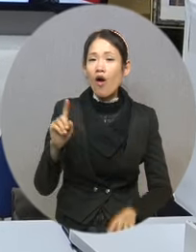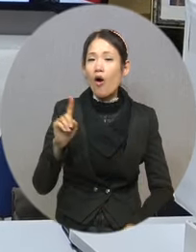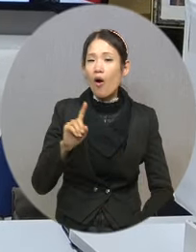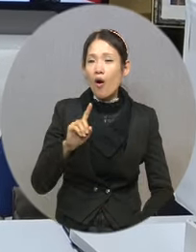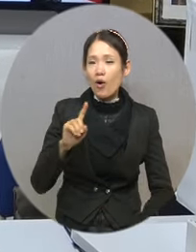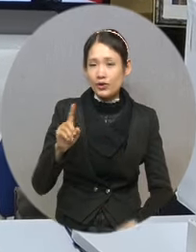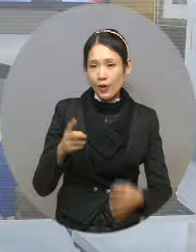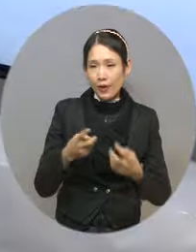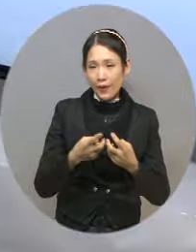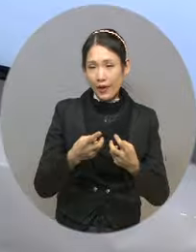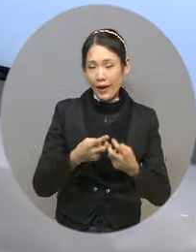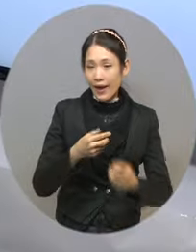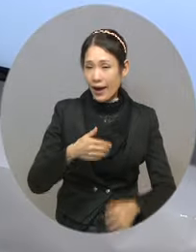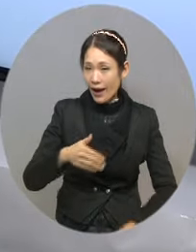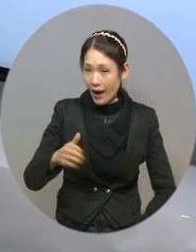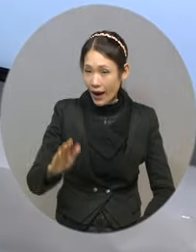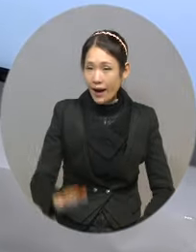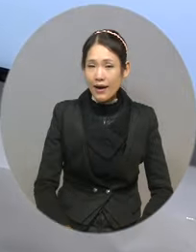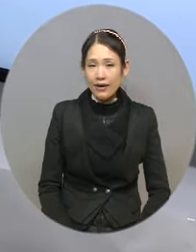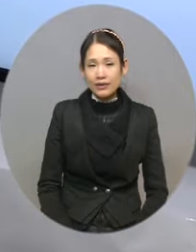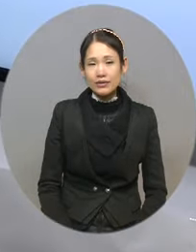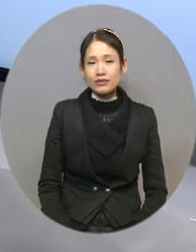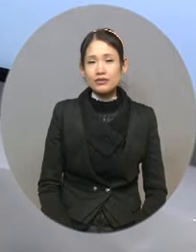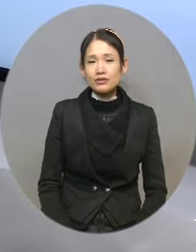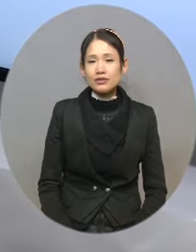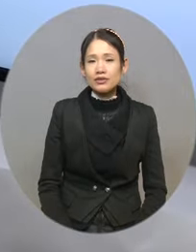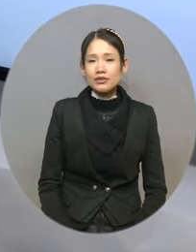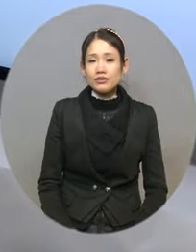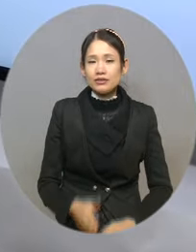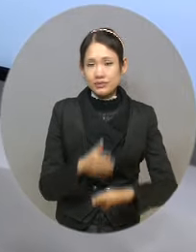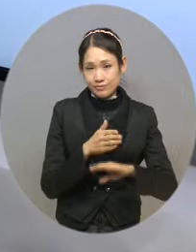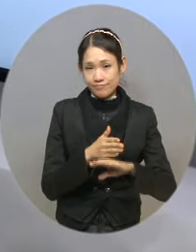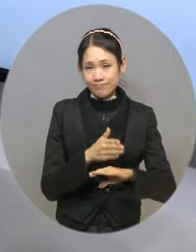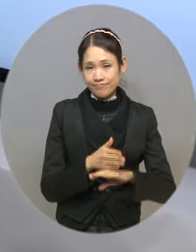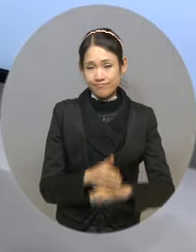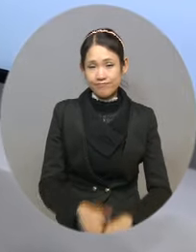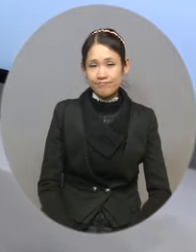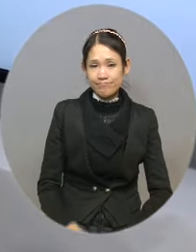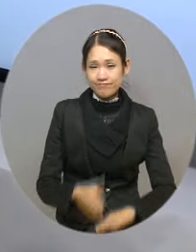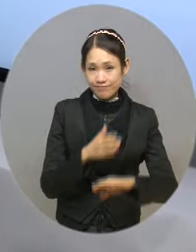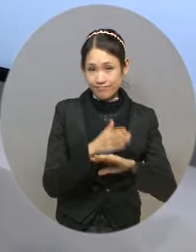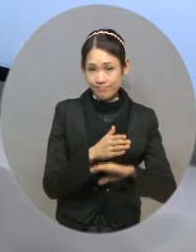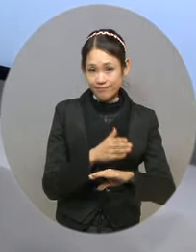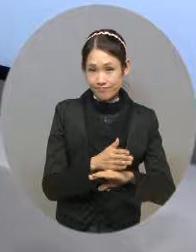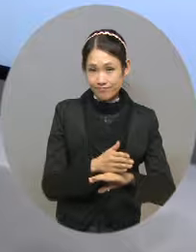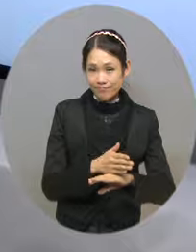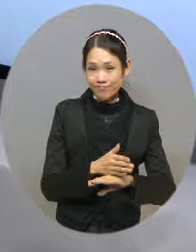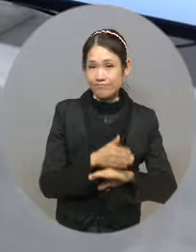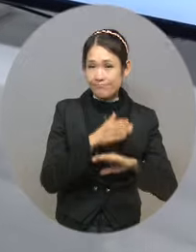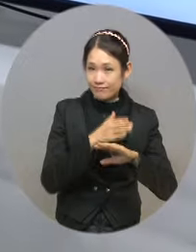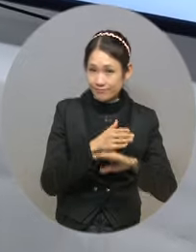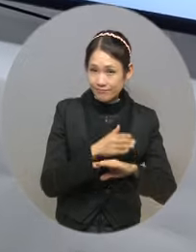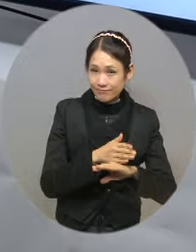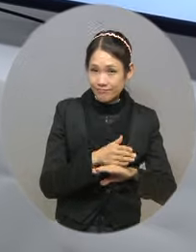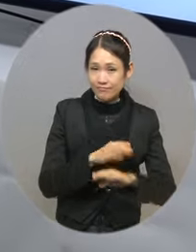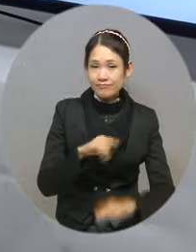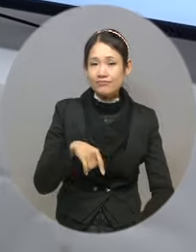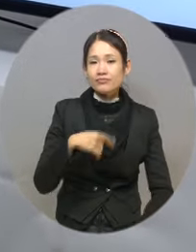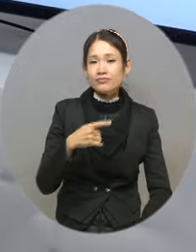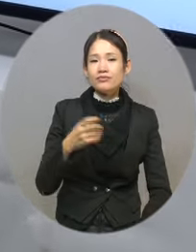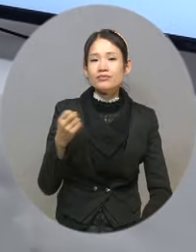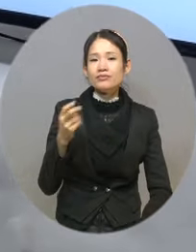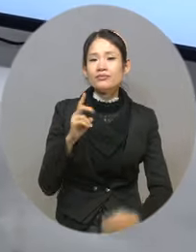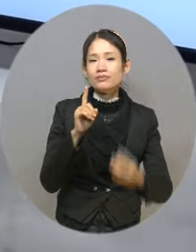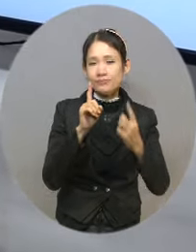어떻게 가요? 시시해. 땡큐. 감사합니다. 감사합니다. 감사합니다. 다음에